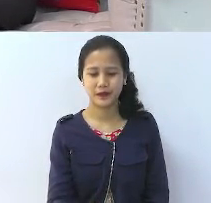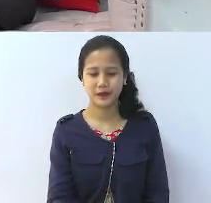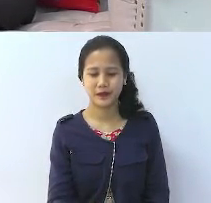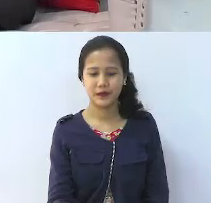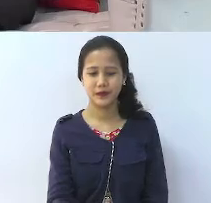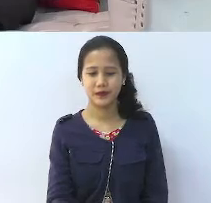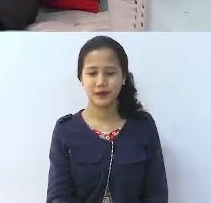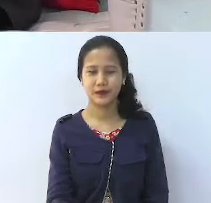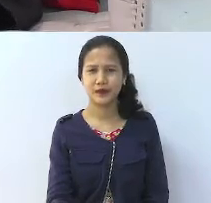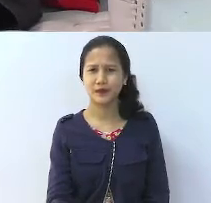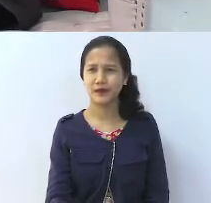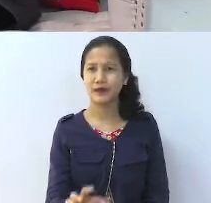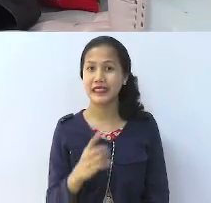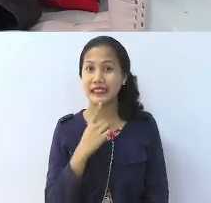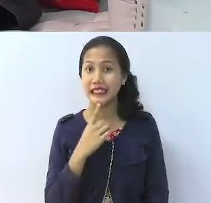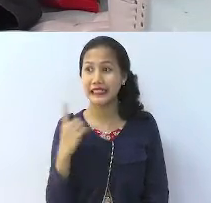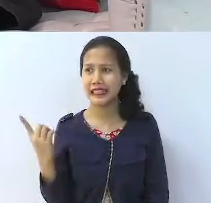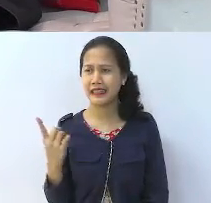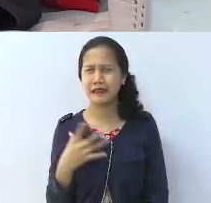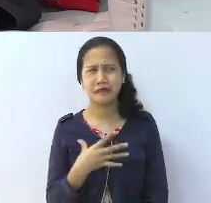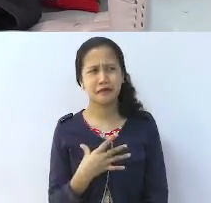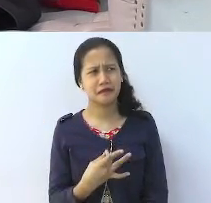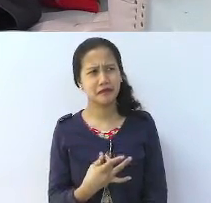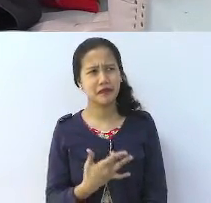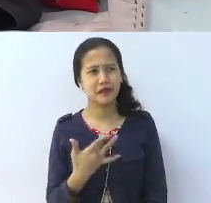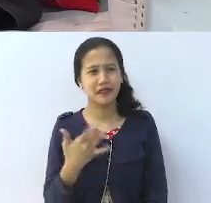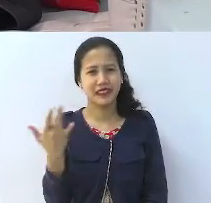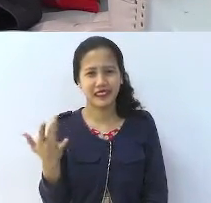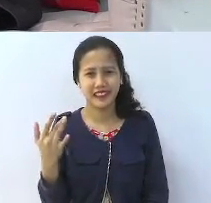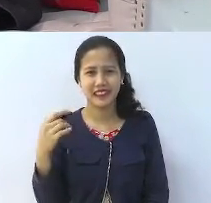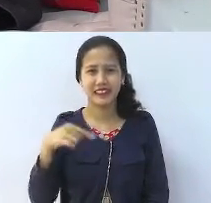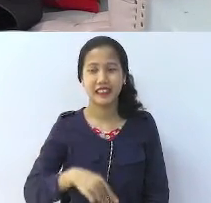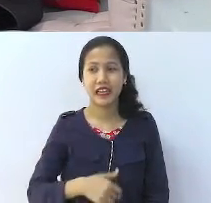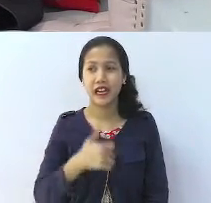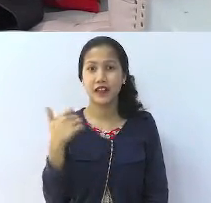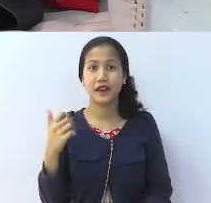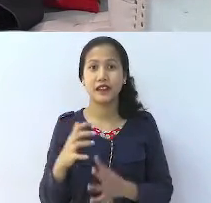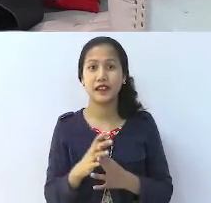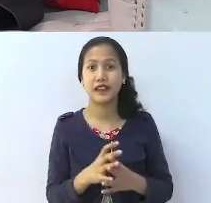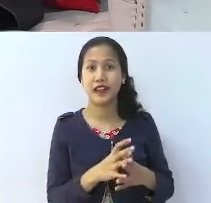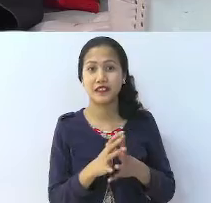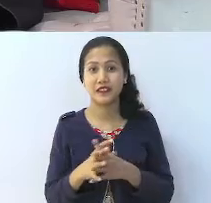Masayang umaga, ma'am. Sa ating gwapong-gwapong host. Amen. IP.